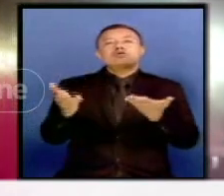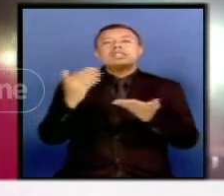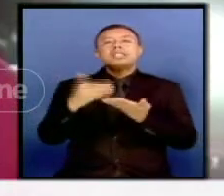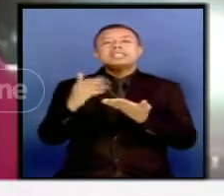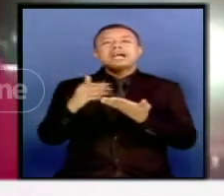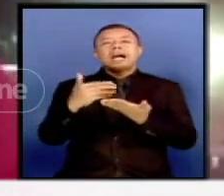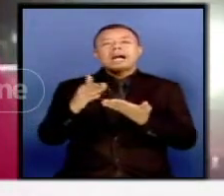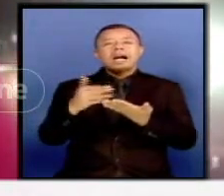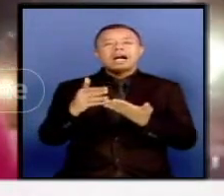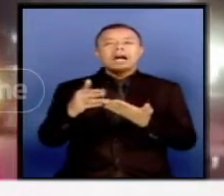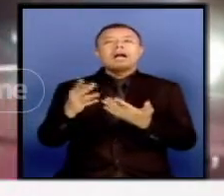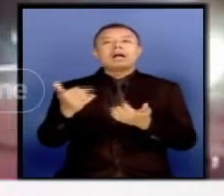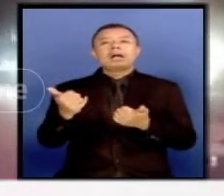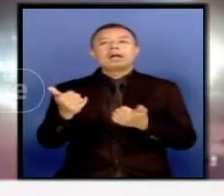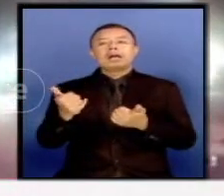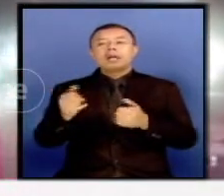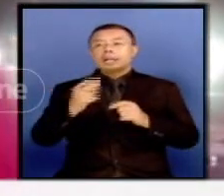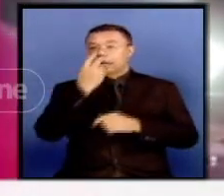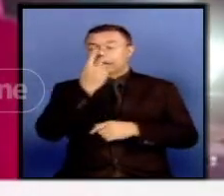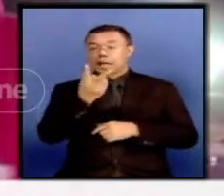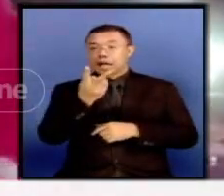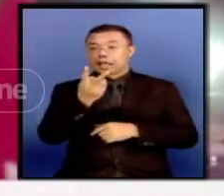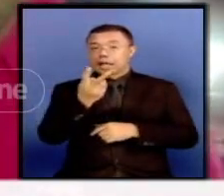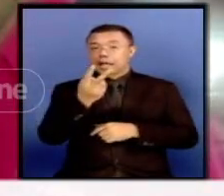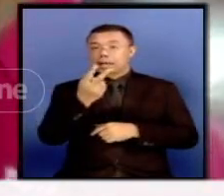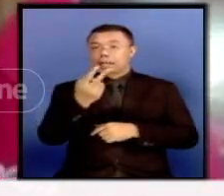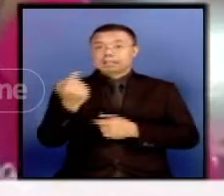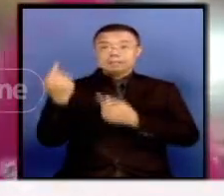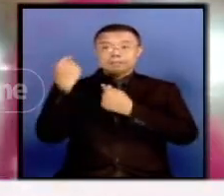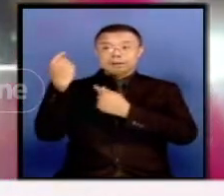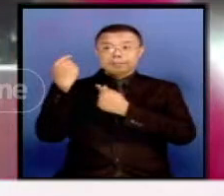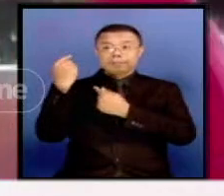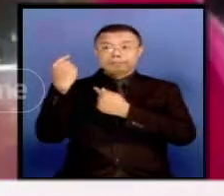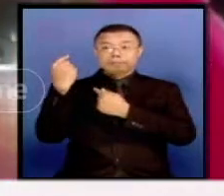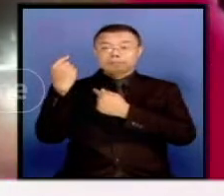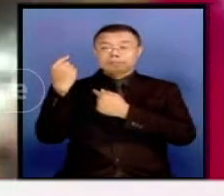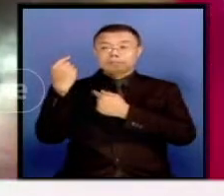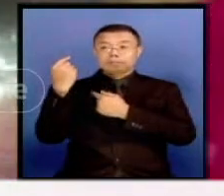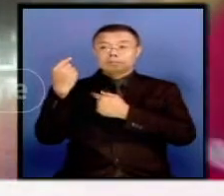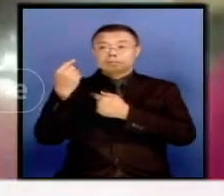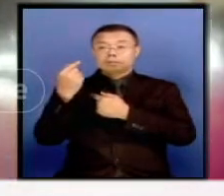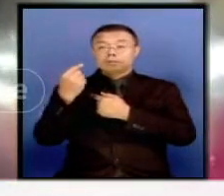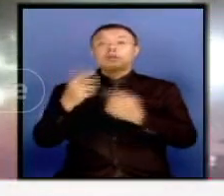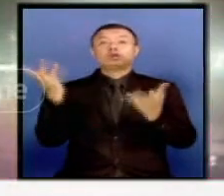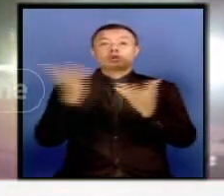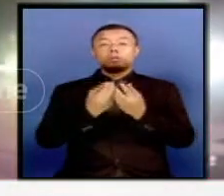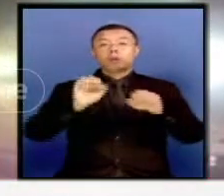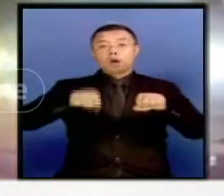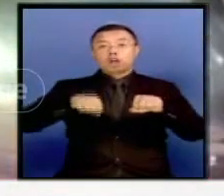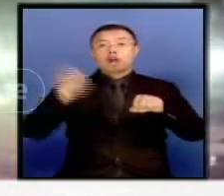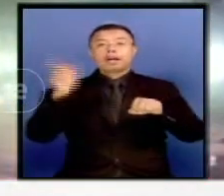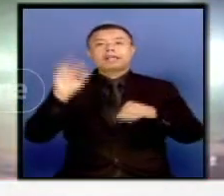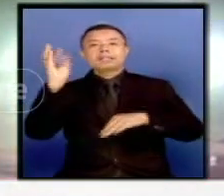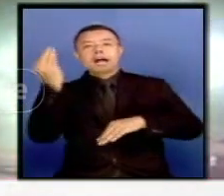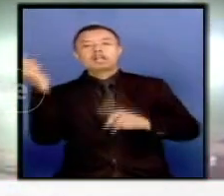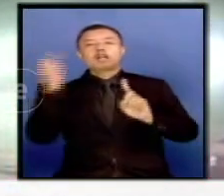akan terus terjadi. Nampak terlihat di belakang layar Anda arus kendaraan dari arah